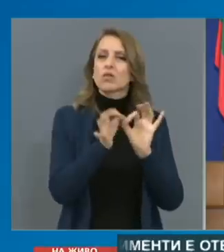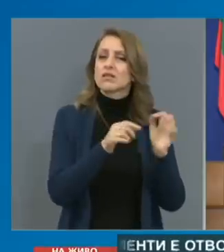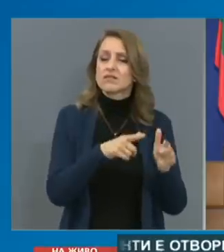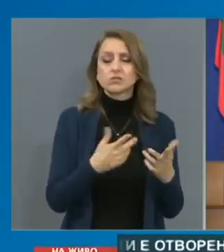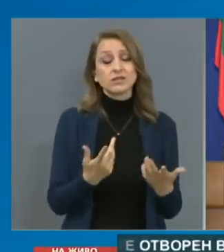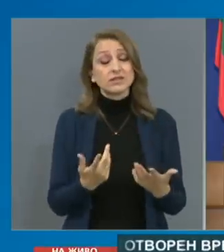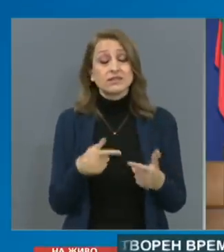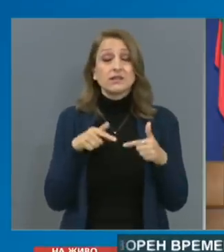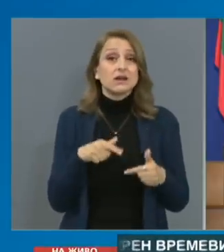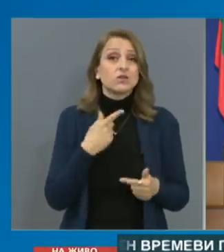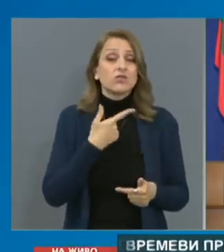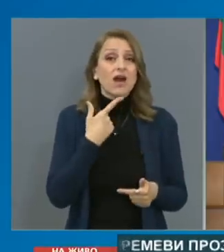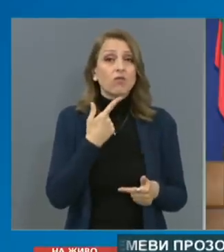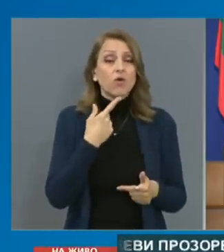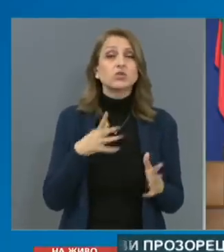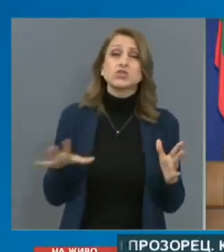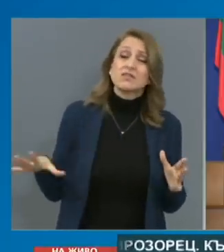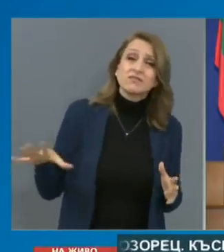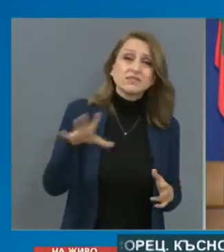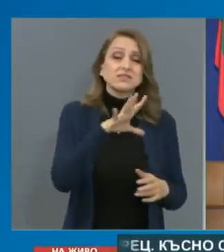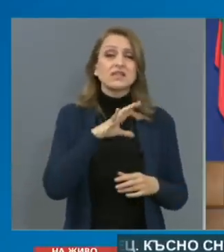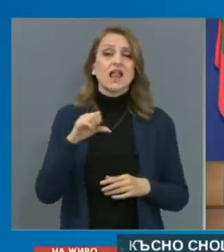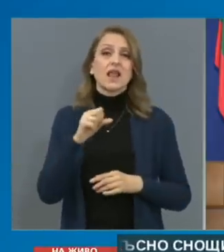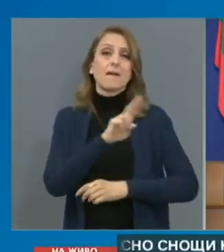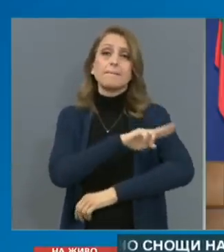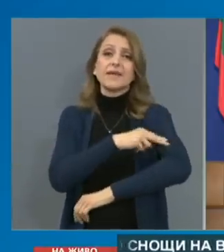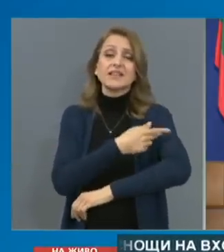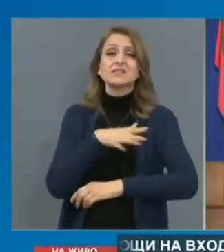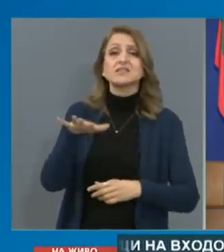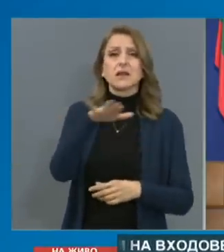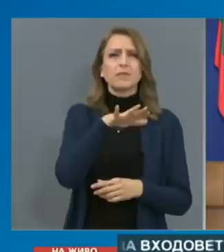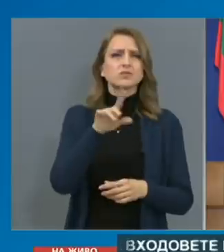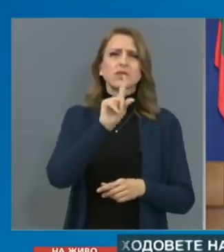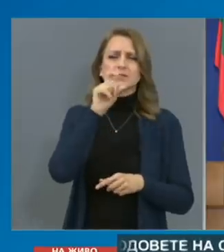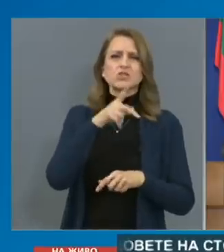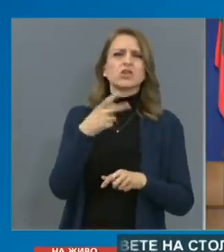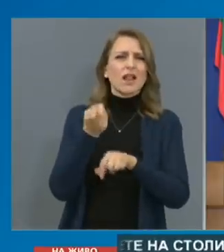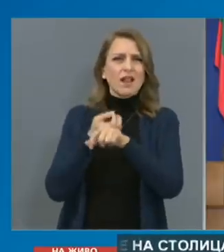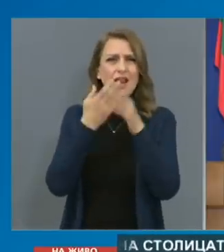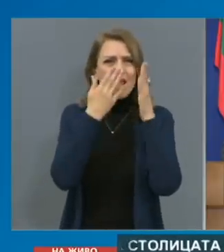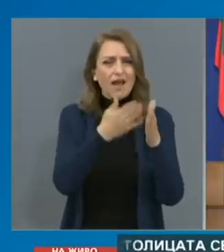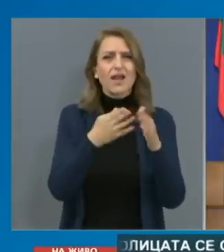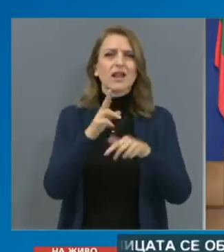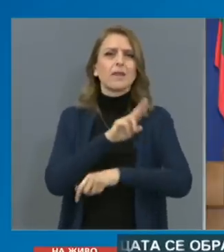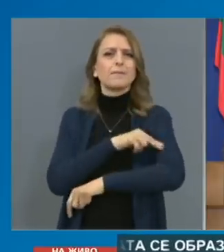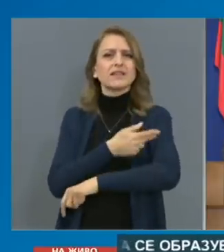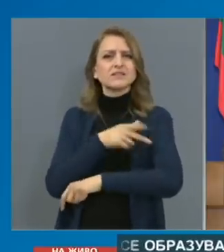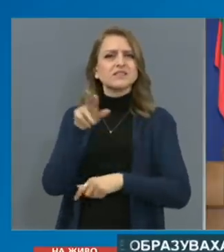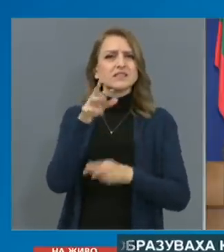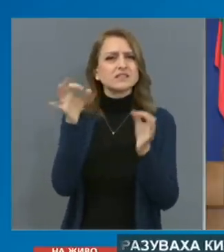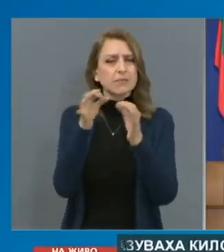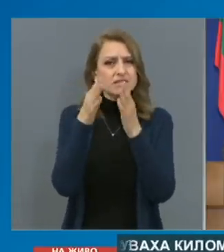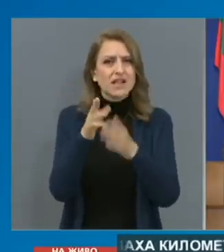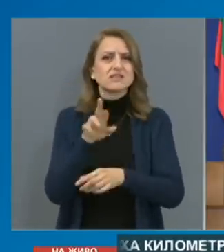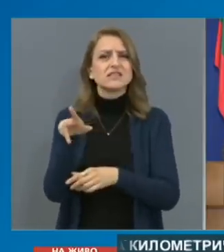целият медицински персонал, независимо на какво ниво е, лекари, медицински специалисти